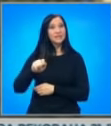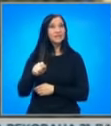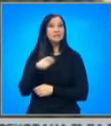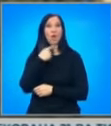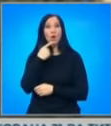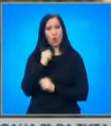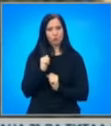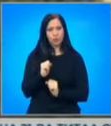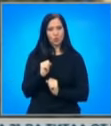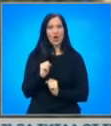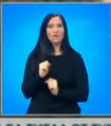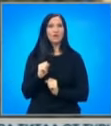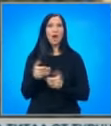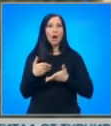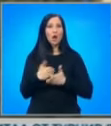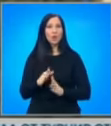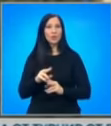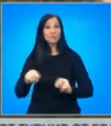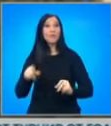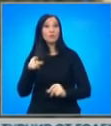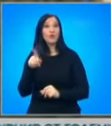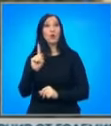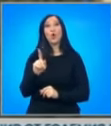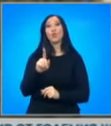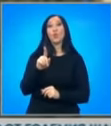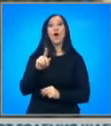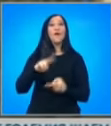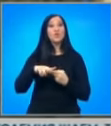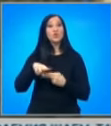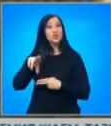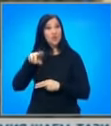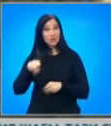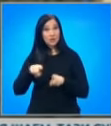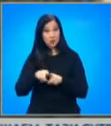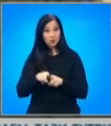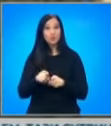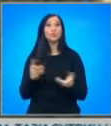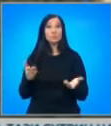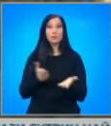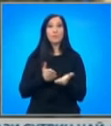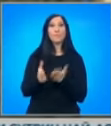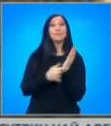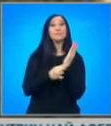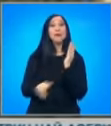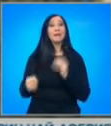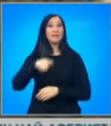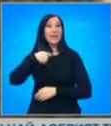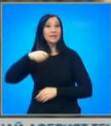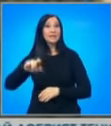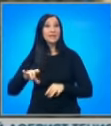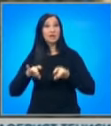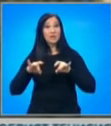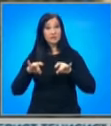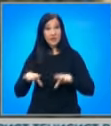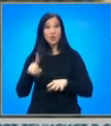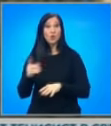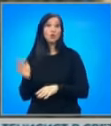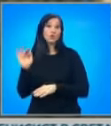на родна земя. Това, което Вучич каза също така, е, че през март месец тенисистите от Австралия, които ще